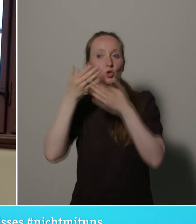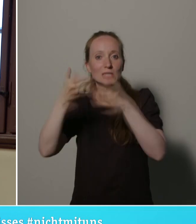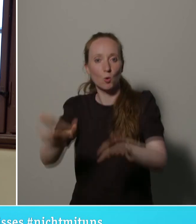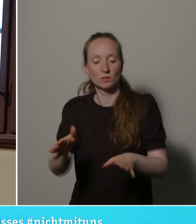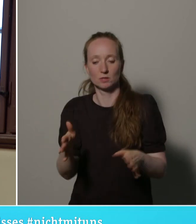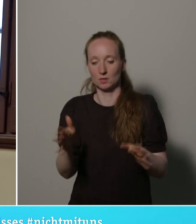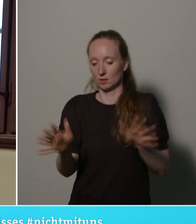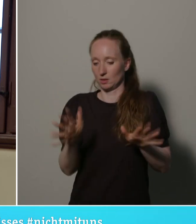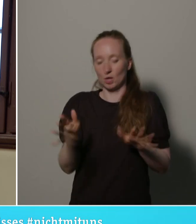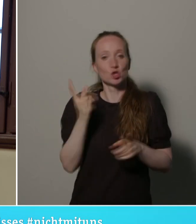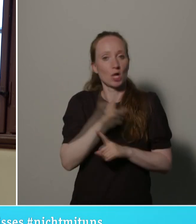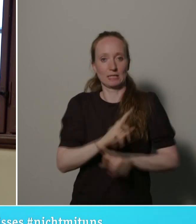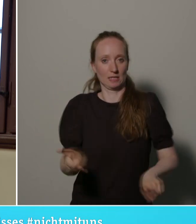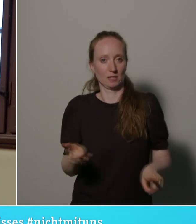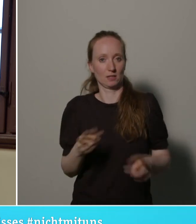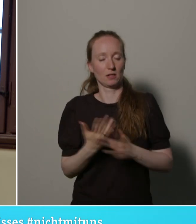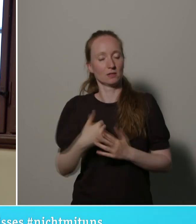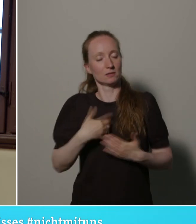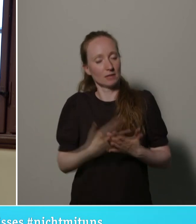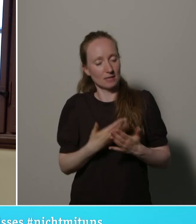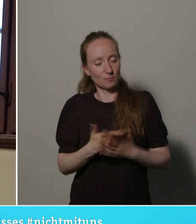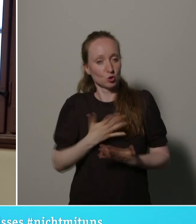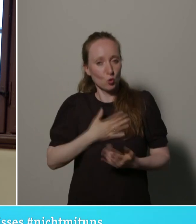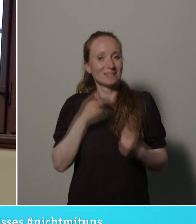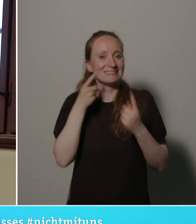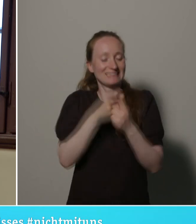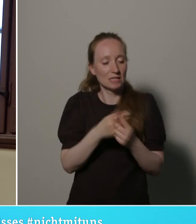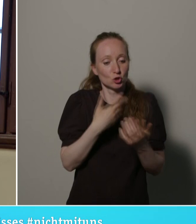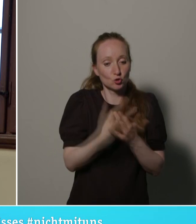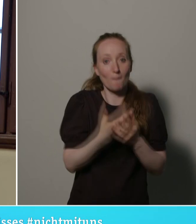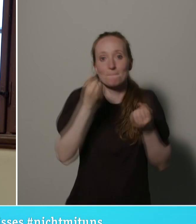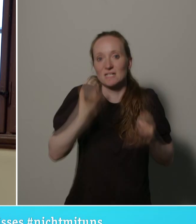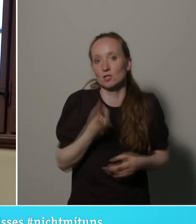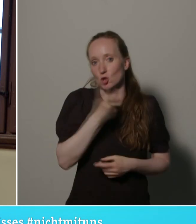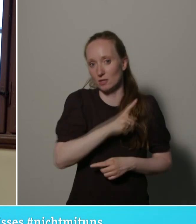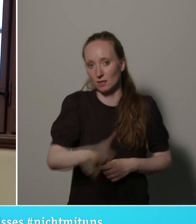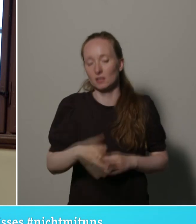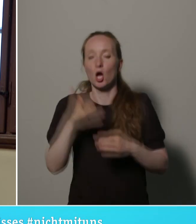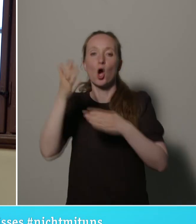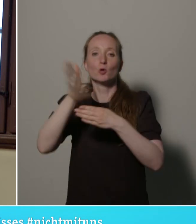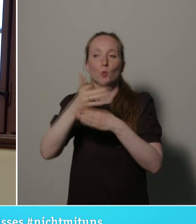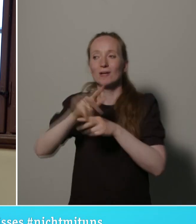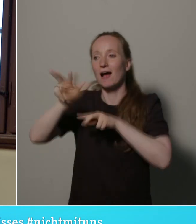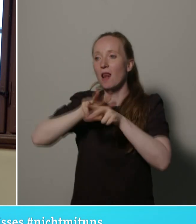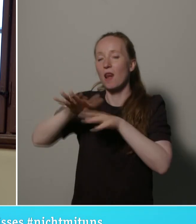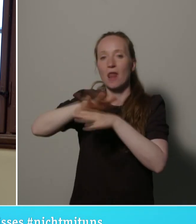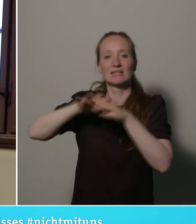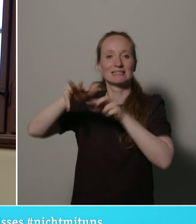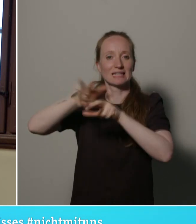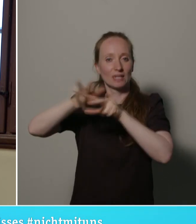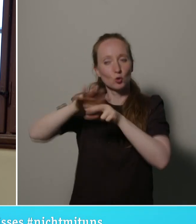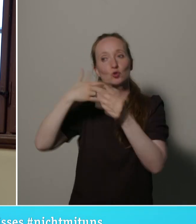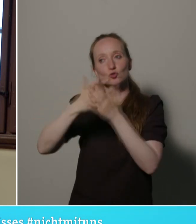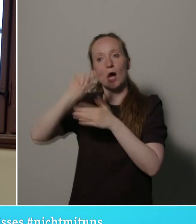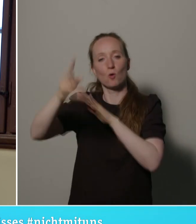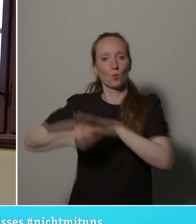dass den auch die Thüringer Landesregierung und der Verband der Thüringer Wohnungswirtschaft und andere auch unterstützt haben. Und ich